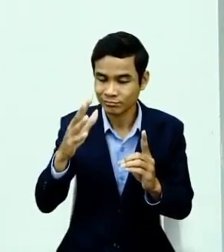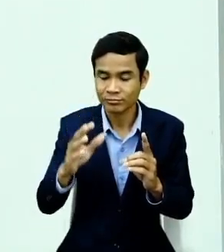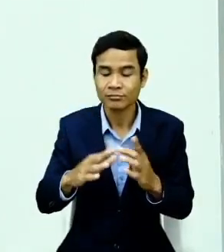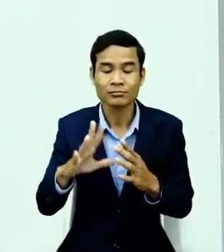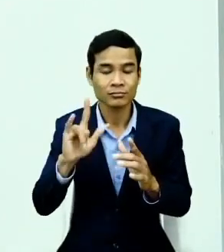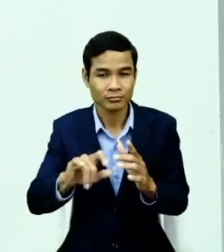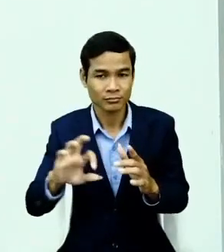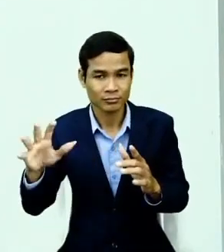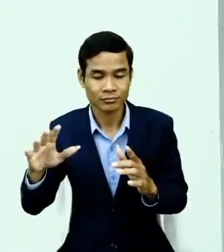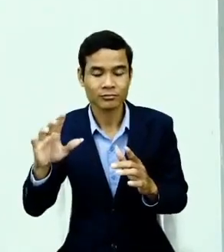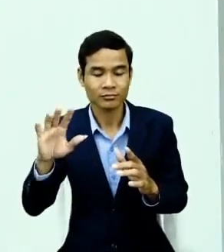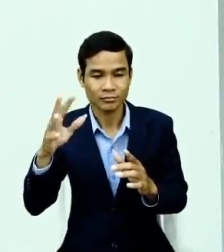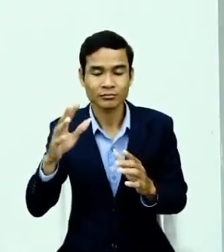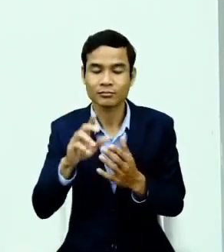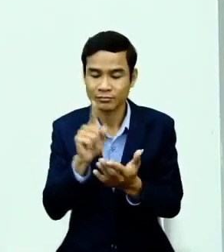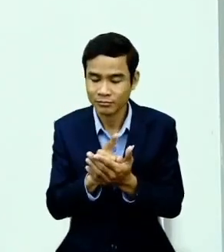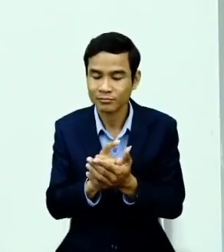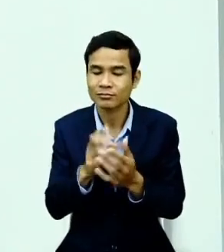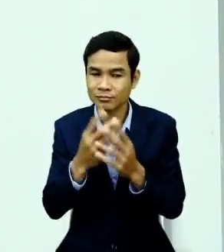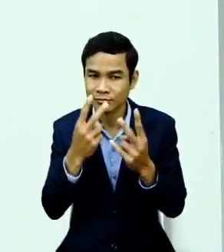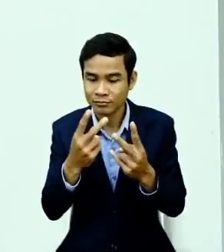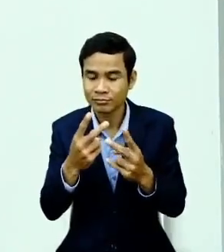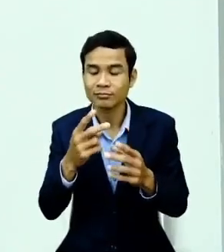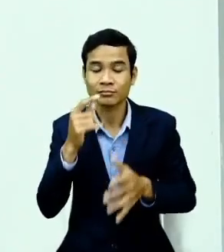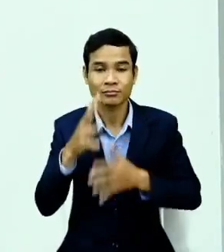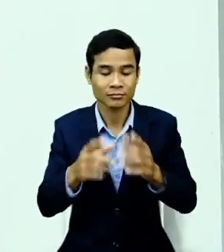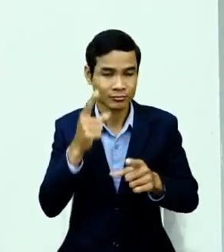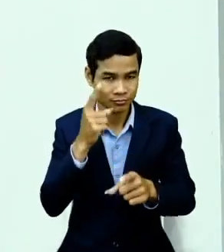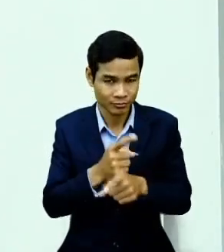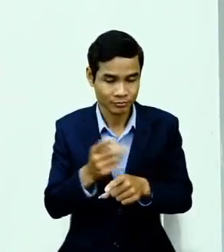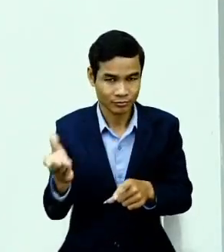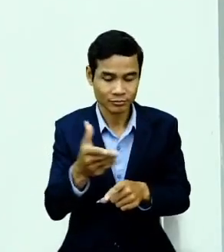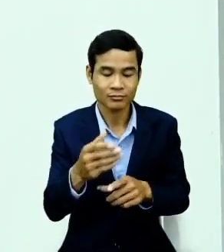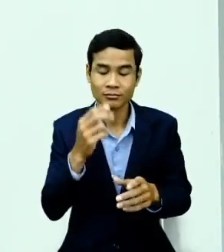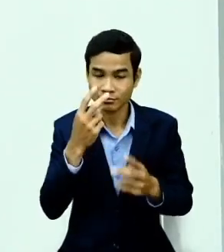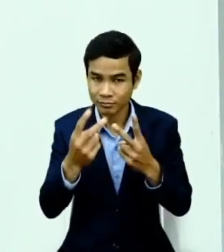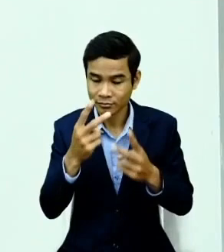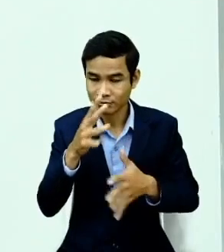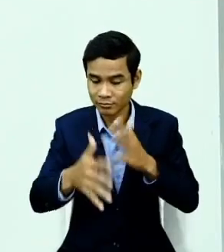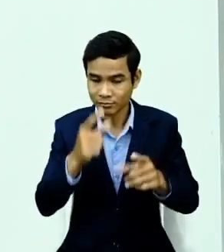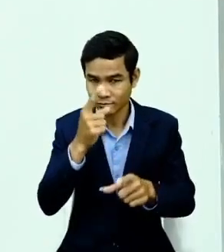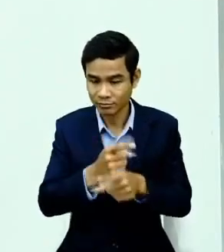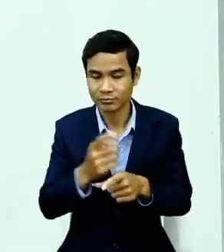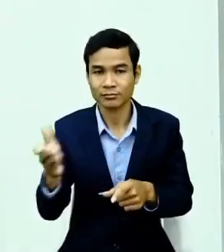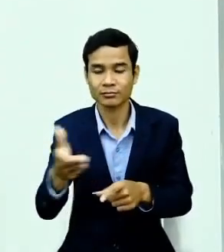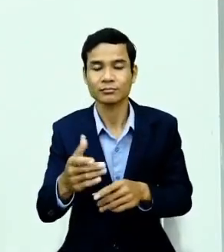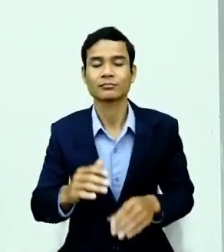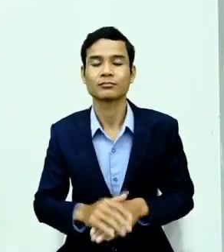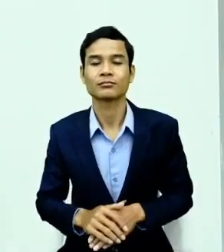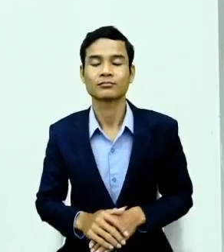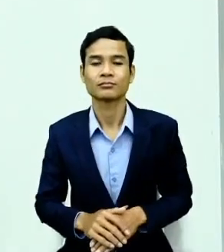trầy. Chàng chẳng chưa đọc bốn cơ con chỉ này ăn xanh là con nét. Chà ta chấp đám.